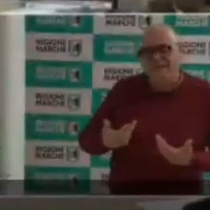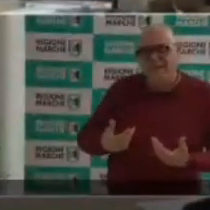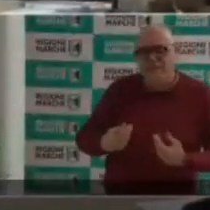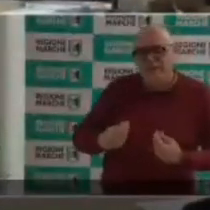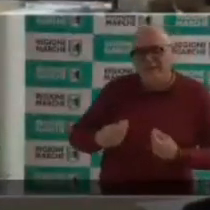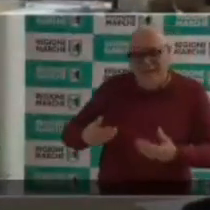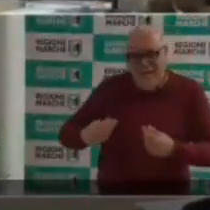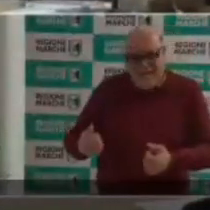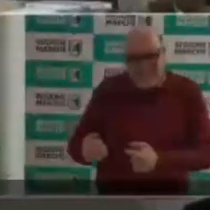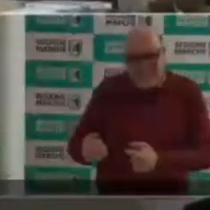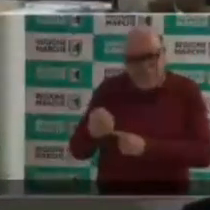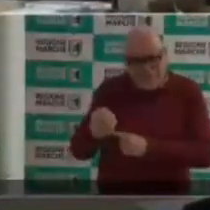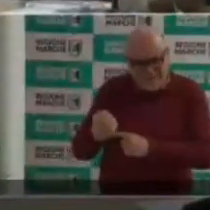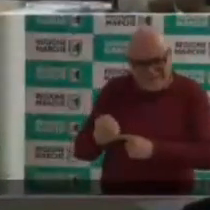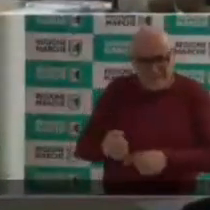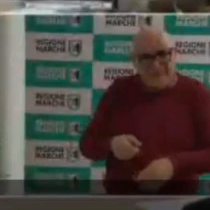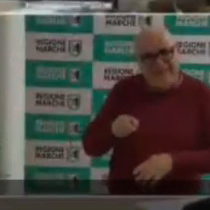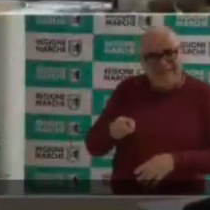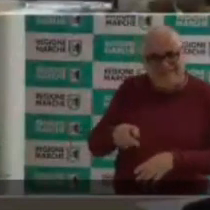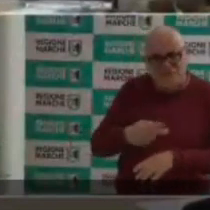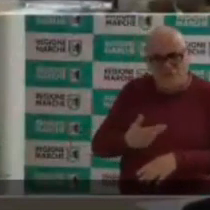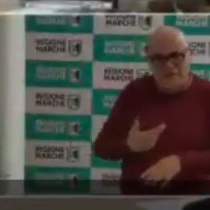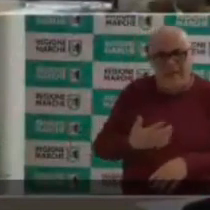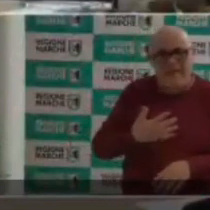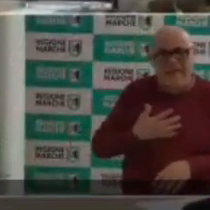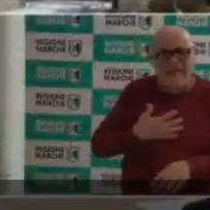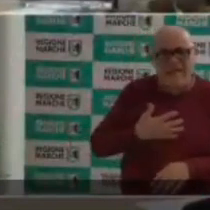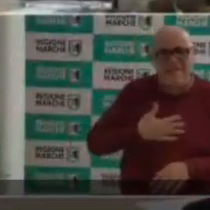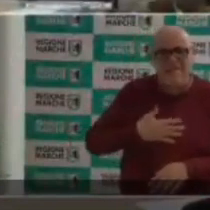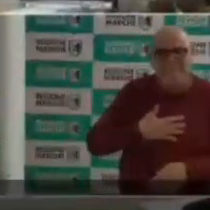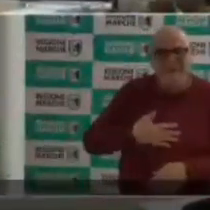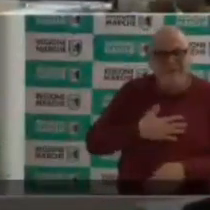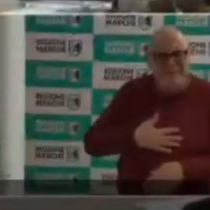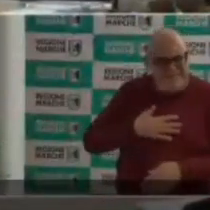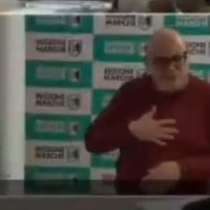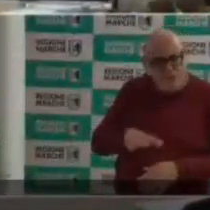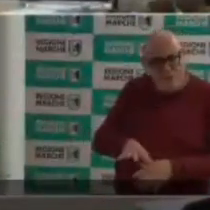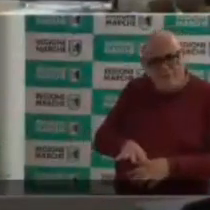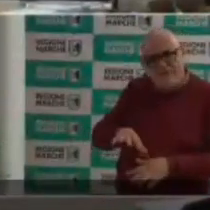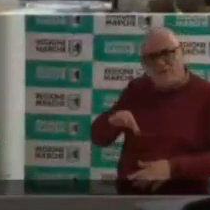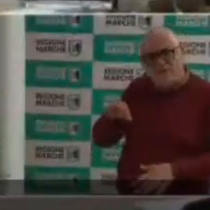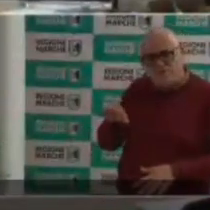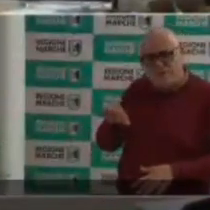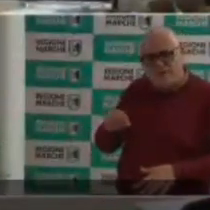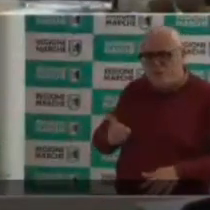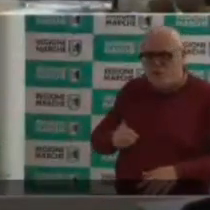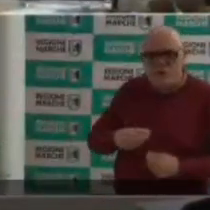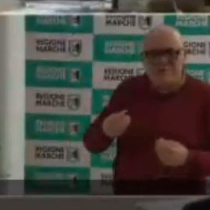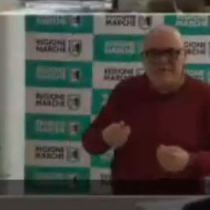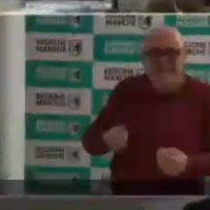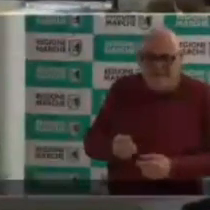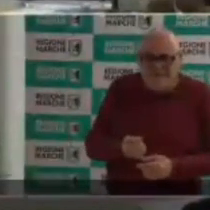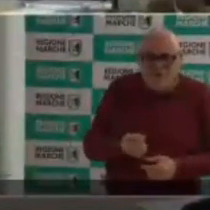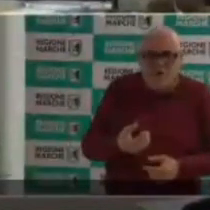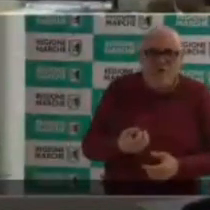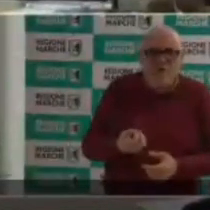assessori. L'assessore ha preferito fare una scelta, insieme a noi, chiaro, diciamo, non di dare piccoli fondi a pioggia, e si poteva fare,